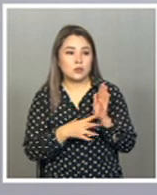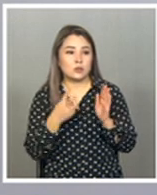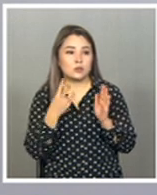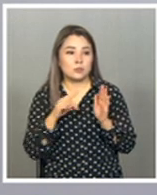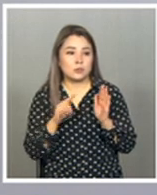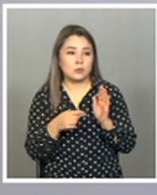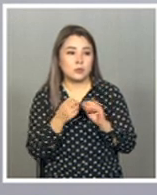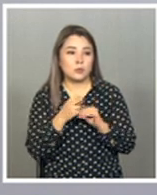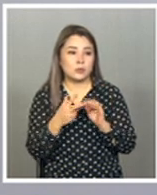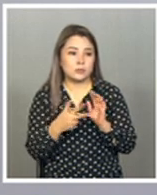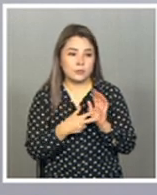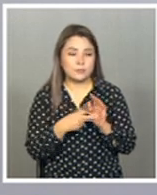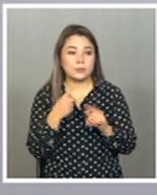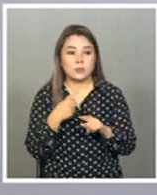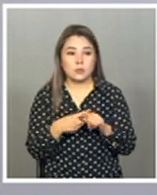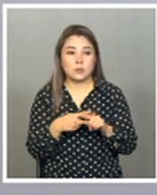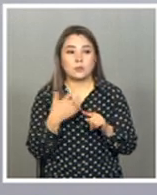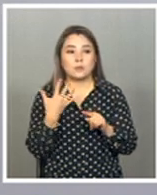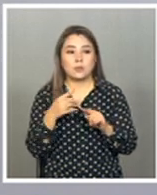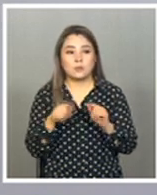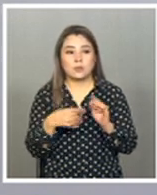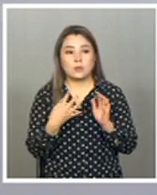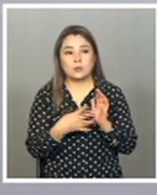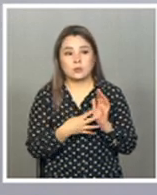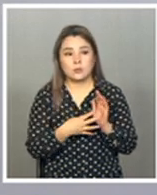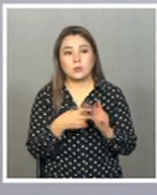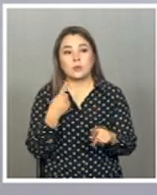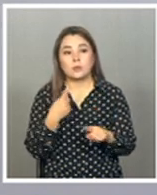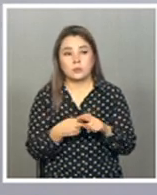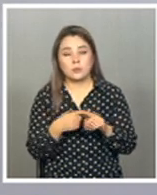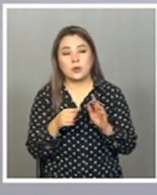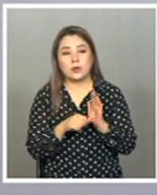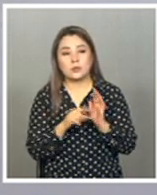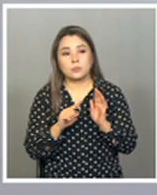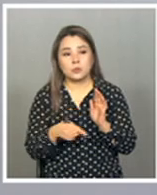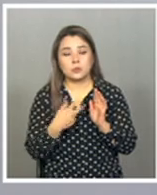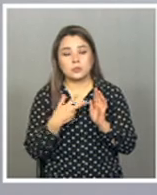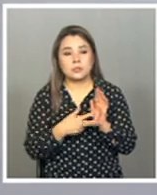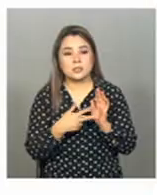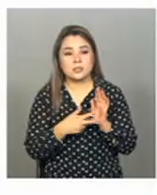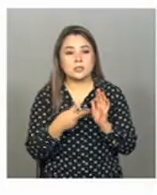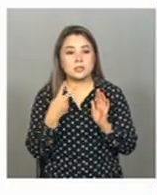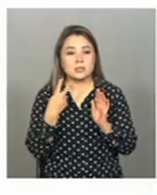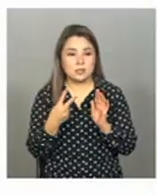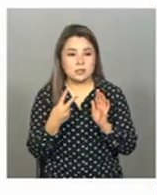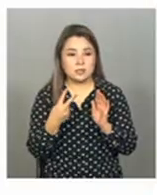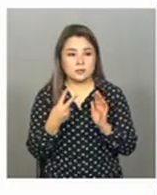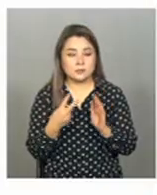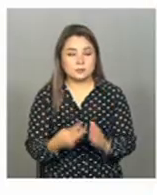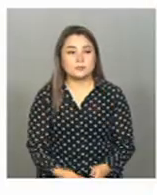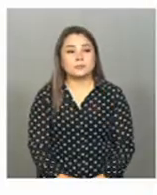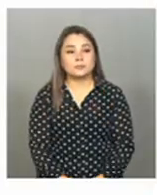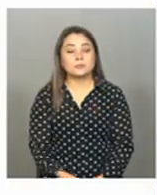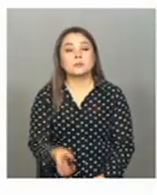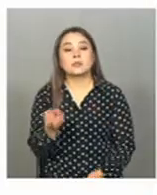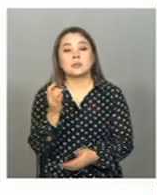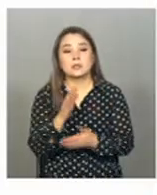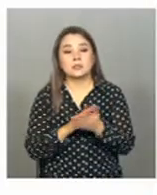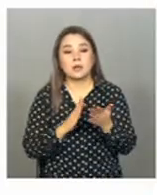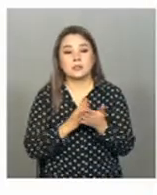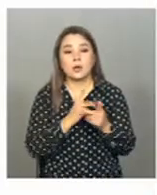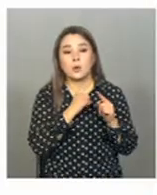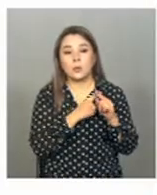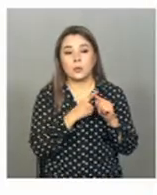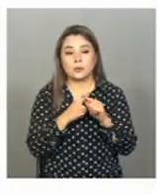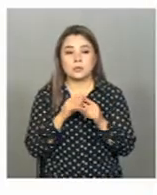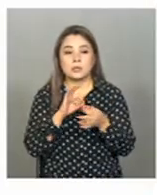93.18 қосу 5.19 қосу 6.182. Ары қарай бұл қосынының мәнін табу үшін